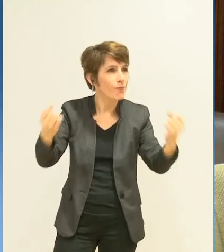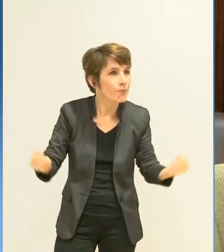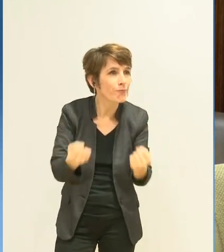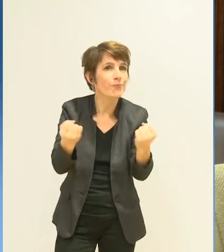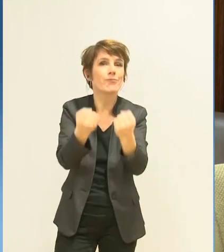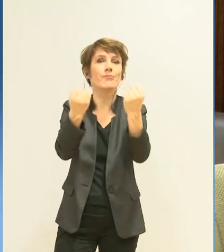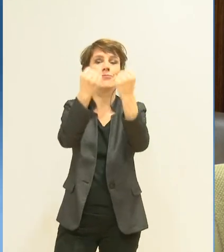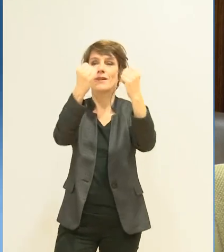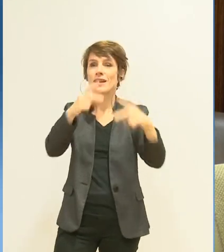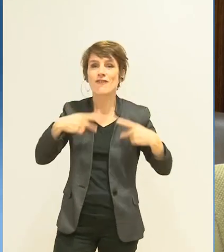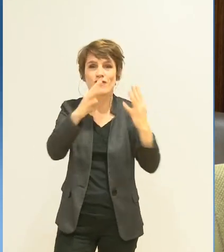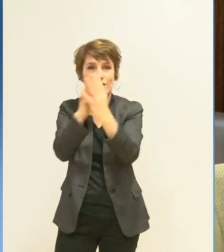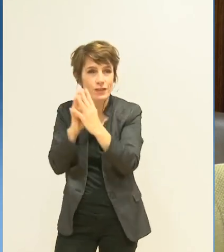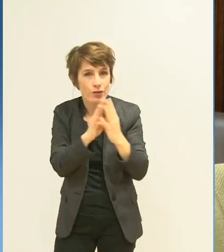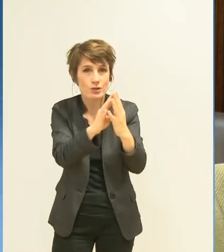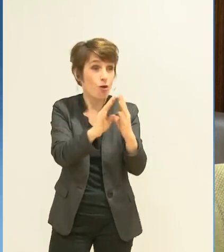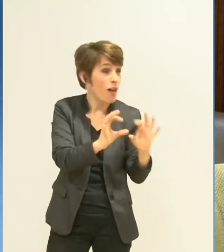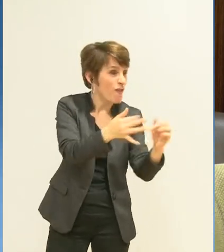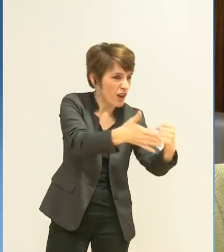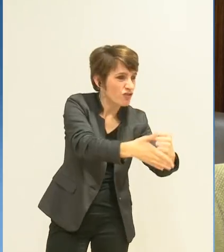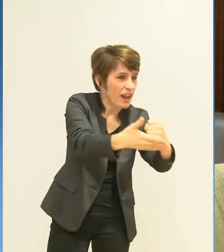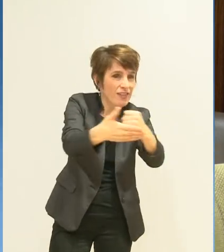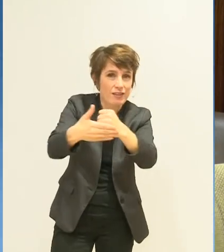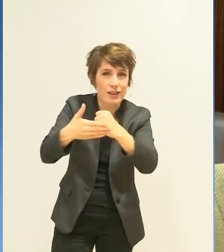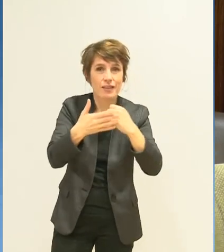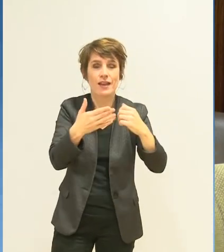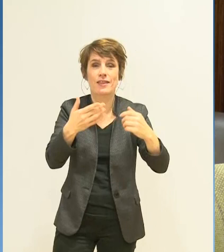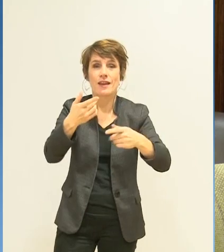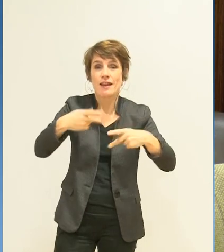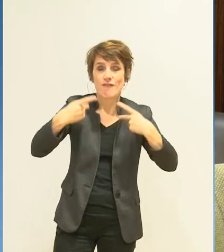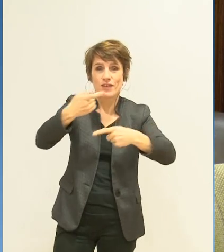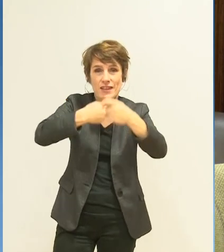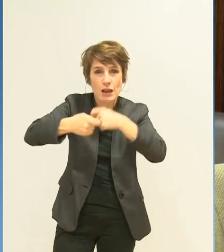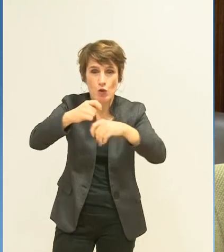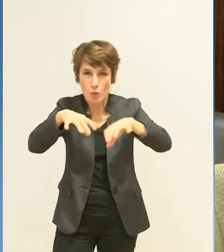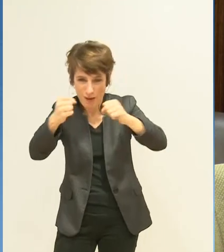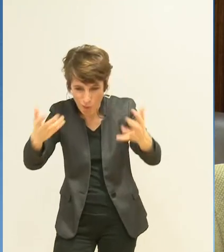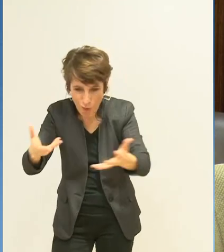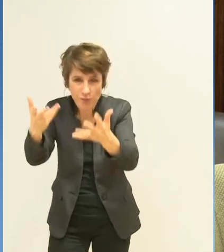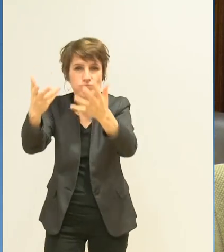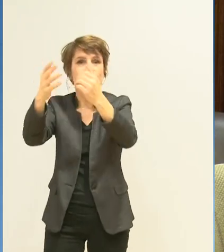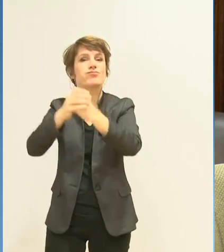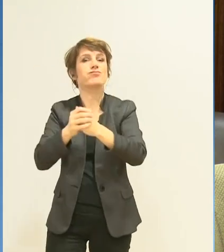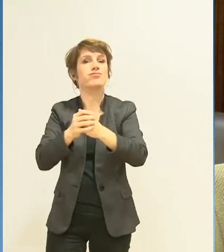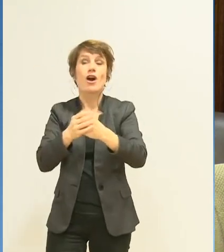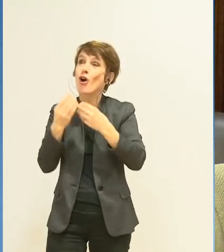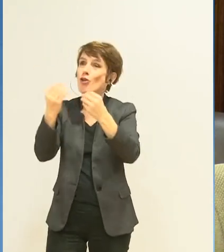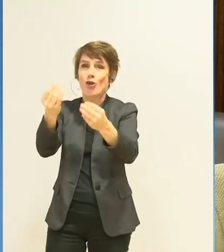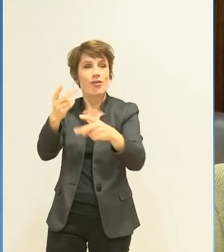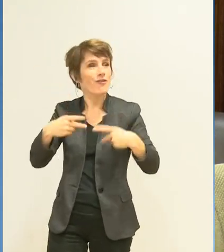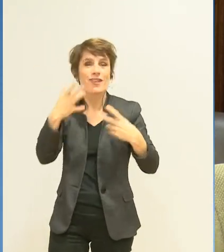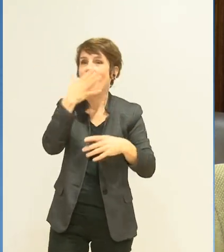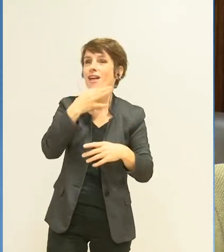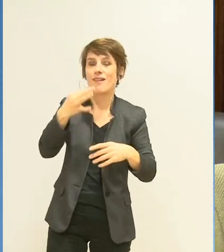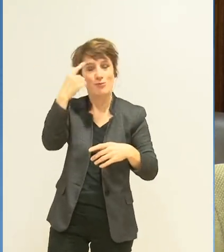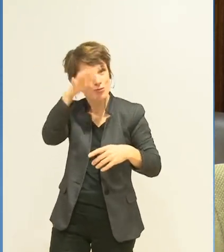le vivre ensemble aider les plus fragiles soutenir la vie économique et l'emploi faciliter la vie des grenoblois et les grenobloises